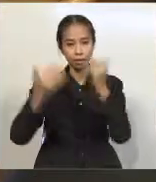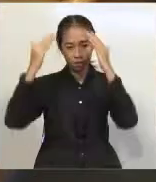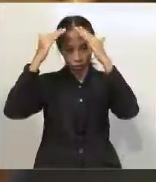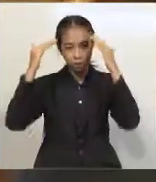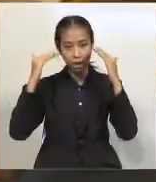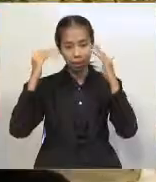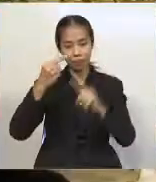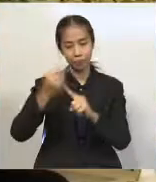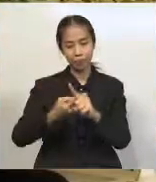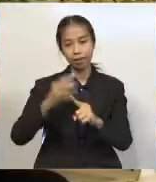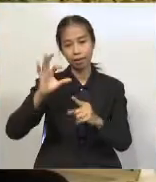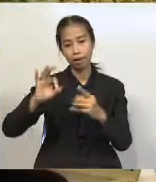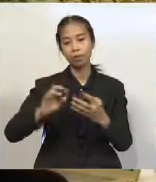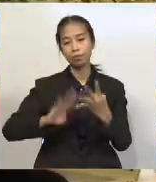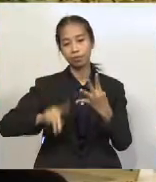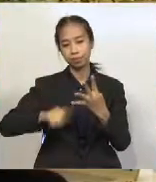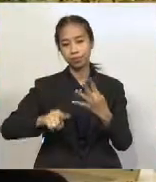วงปลายเดือนกันยายนนี้ค่ะ